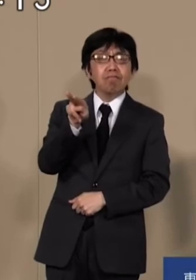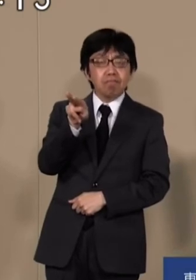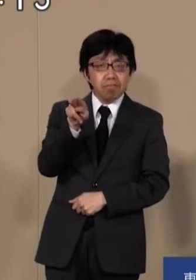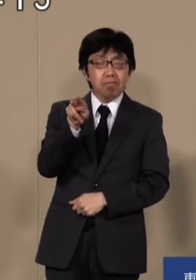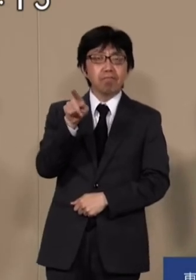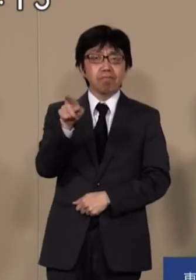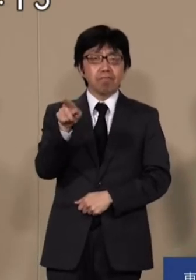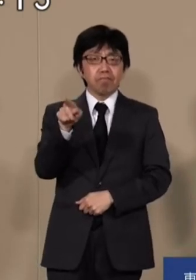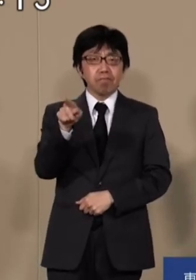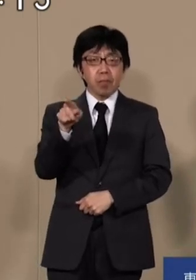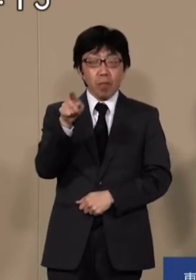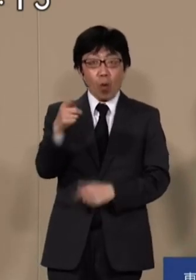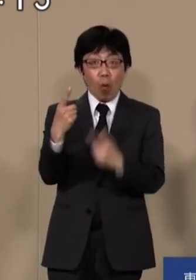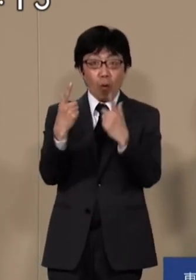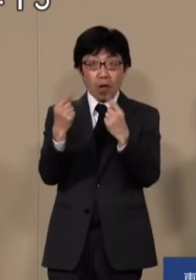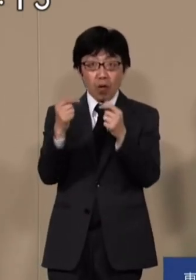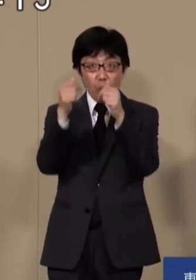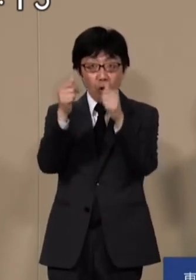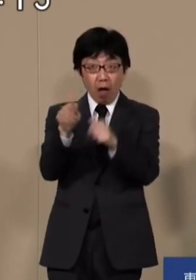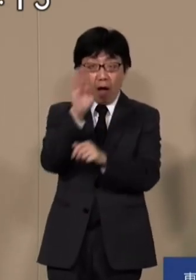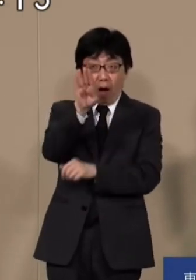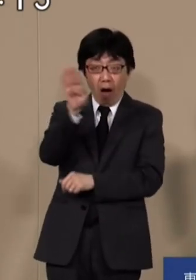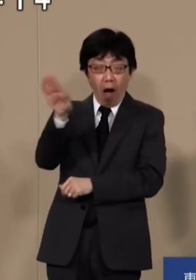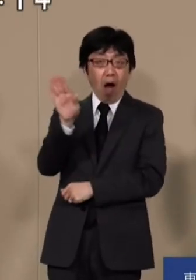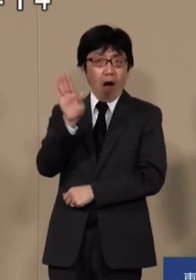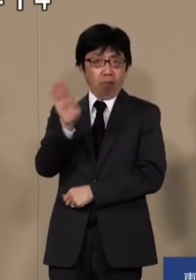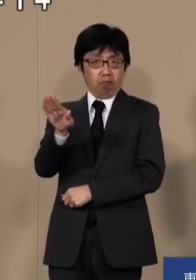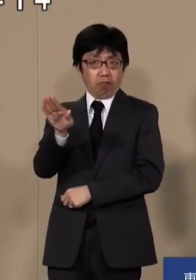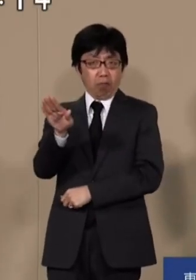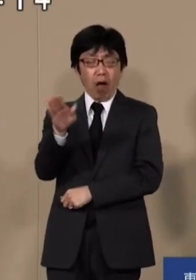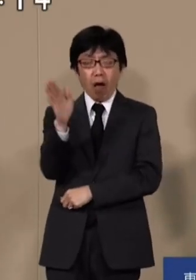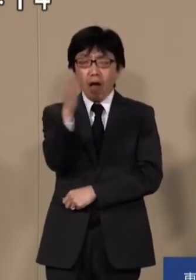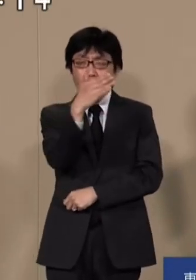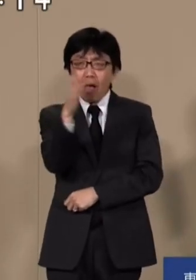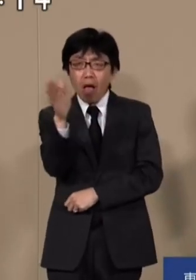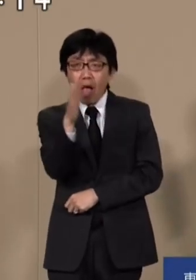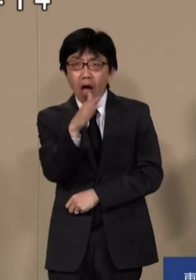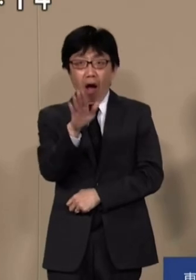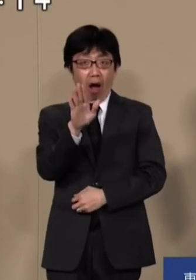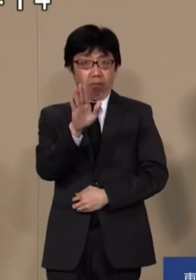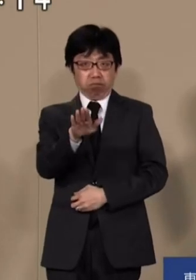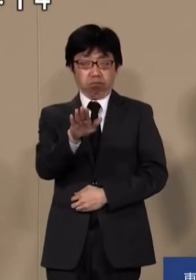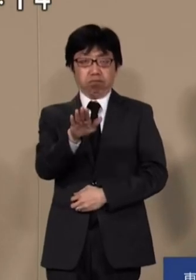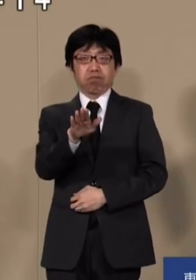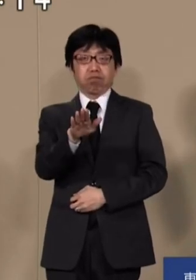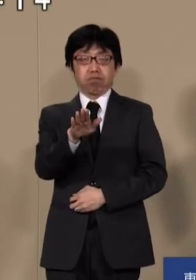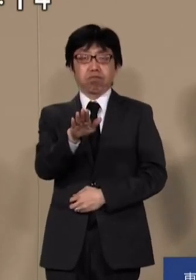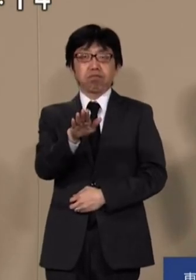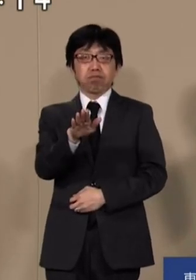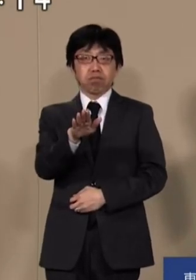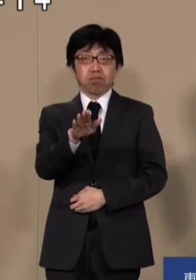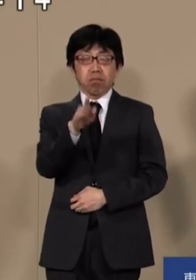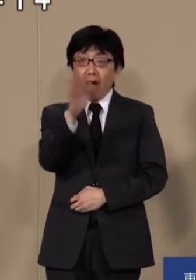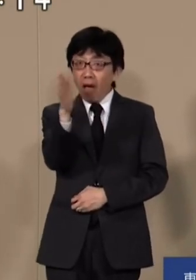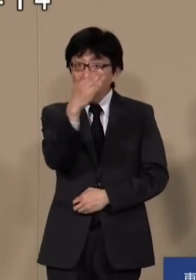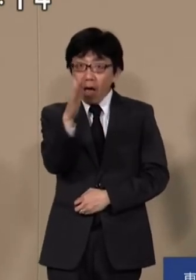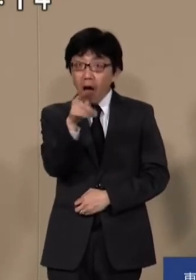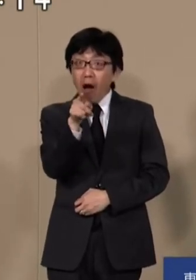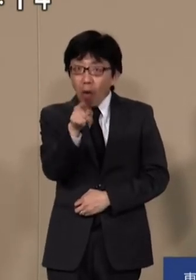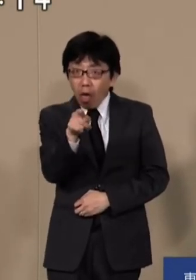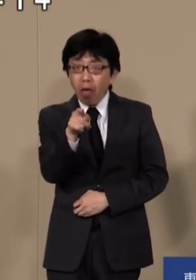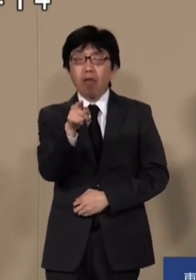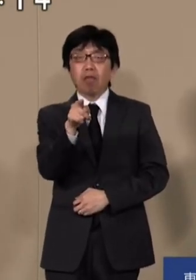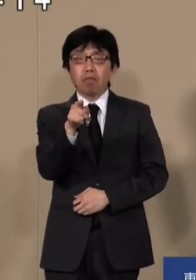ずらっと同じポスターが貼られている掲示板もあれば何も貼られていないスペースがある掲示板もます何も貼られて